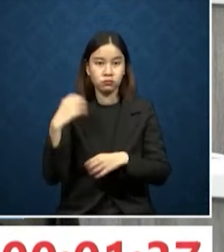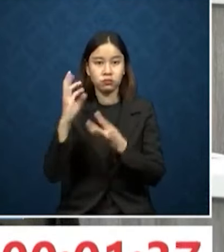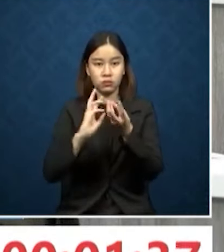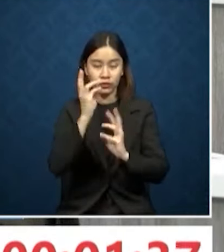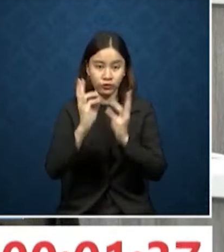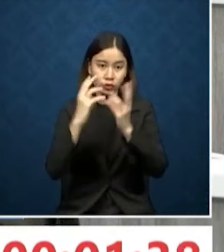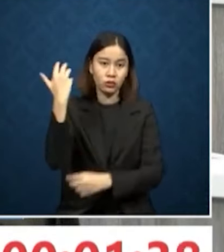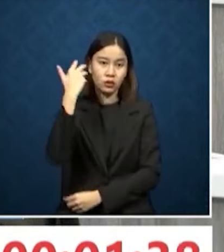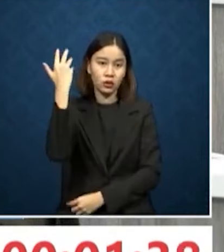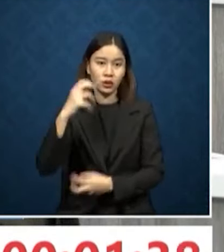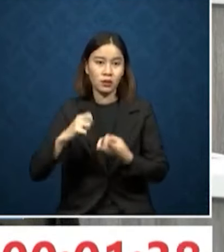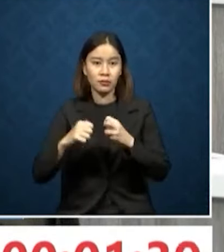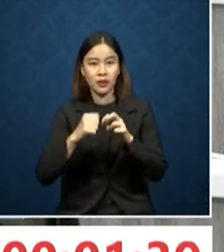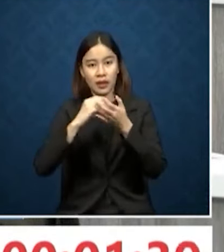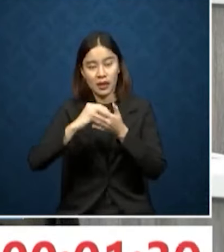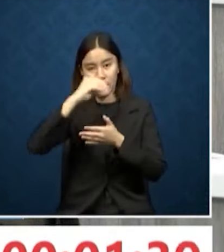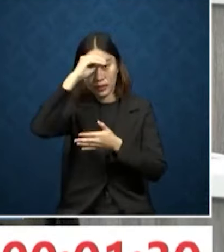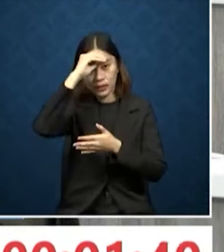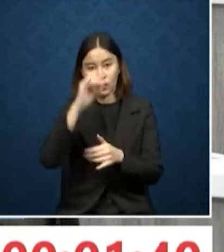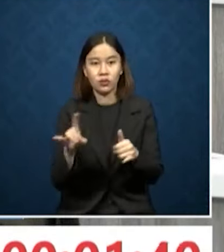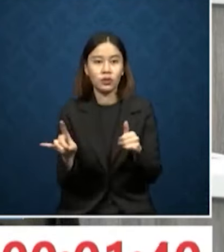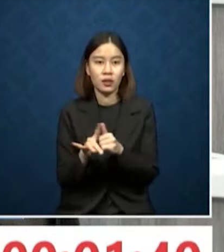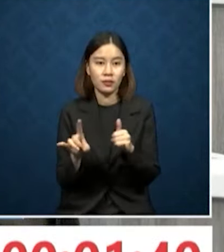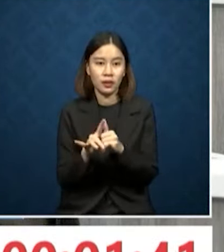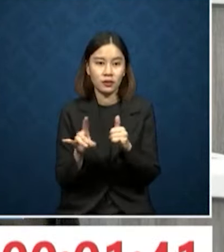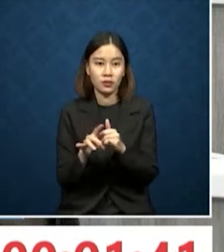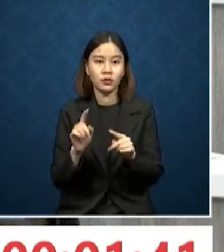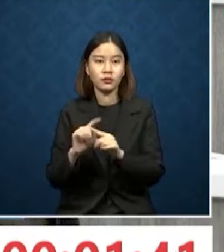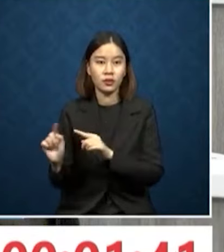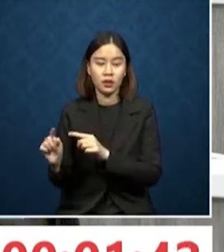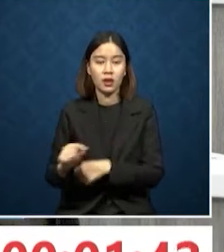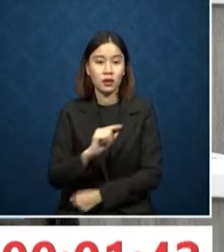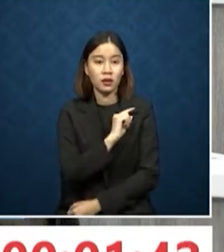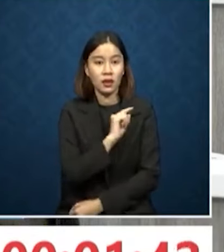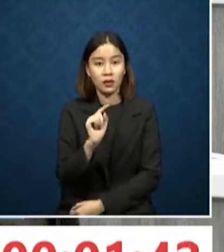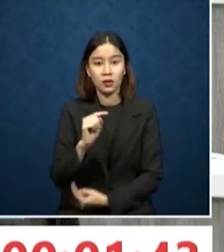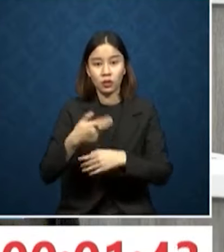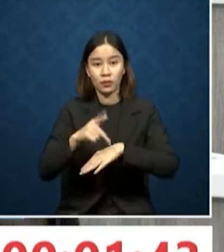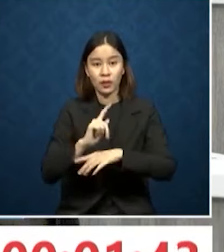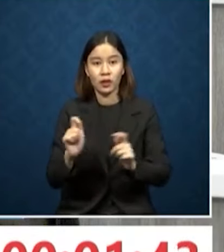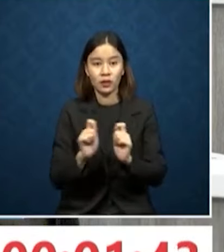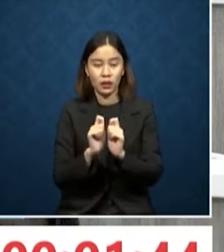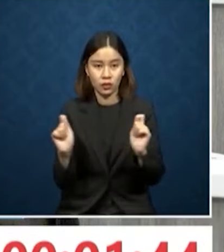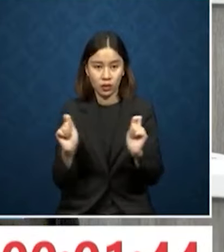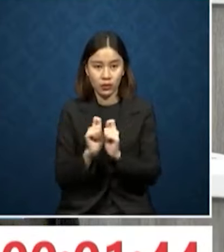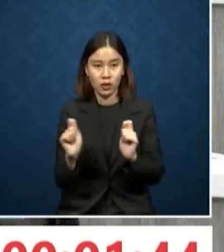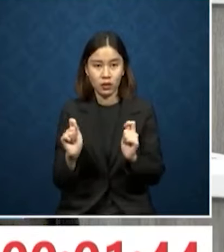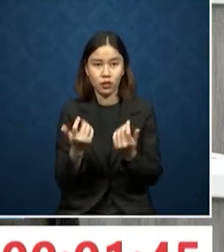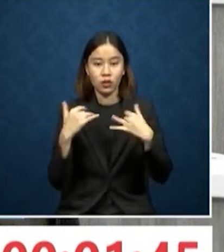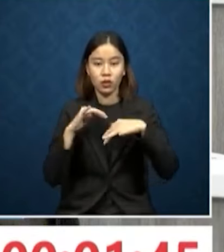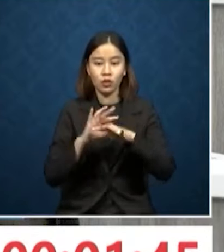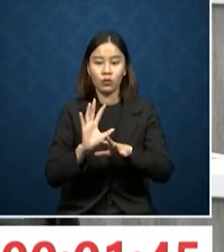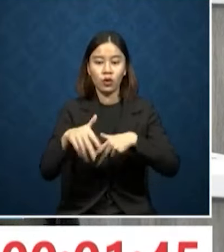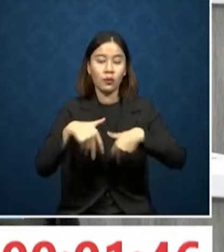ะปัญหาการศึกษาและคุณภาพชีวิตในฐานะของประธานอนุกรรมาธิการการมีส่วนร่ว